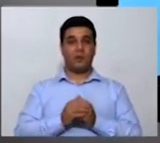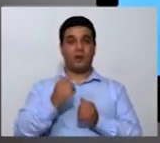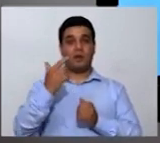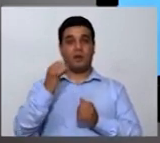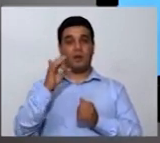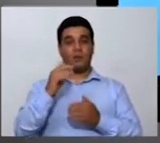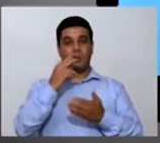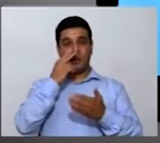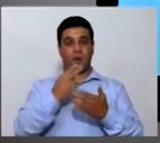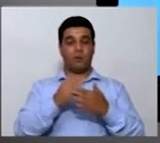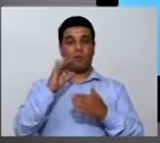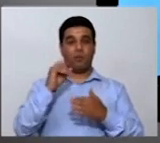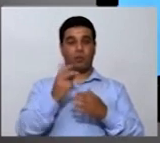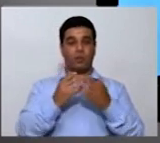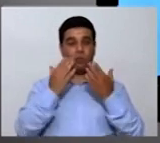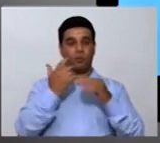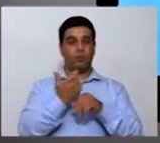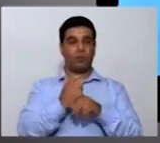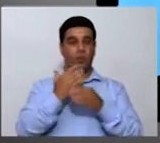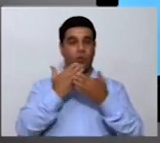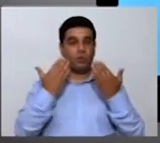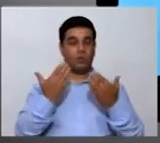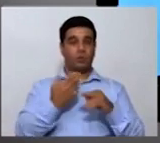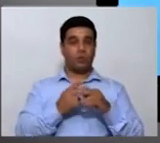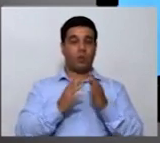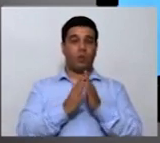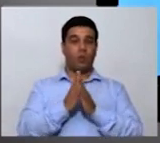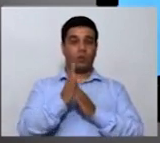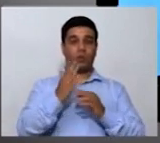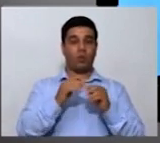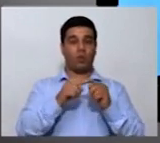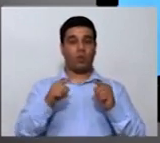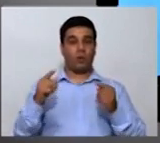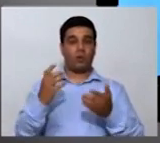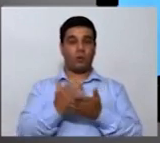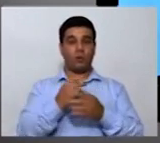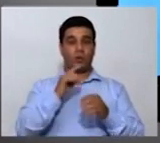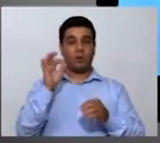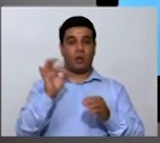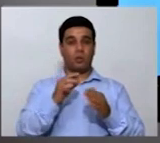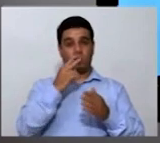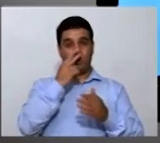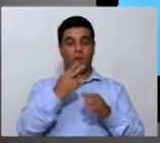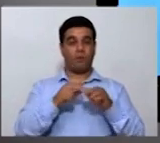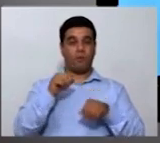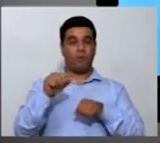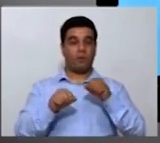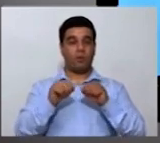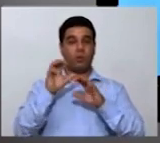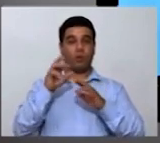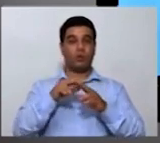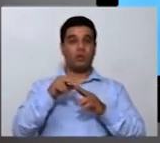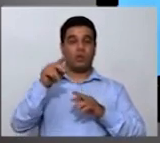Grafikka qarab funksiyani o'qib olish juda oson. Endi o'sish oralig'ini toping. Darrov qaraymiz, velosipedchimiz toqqa